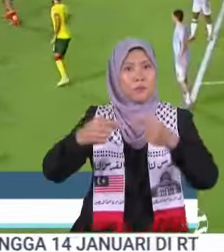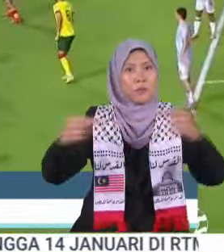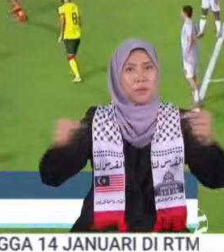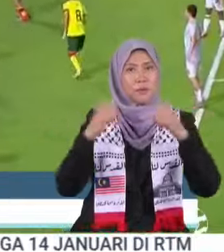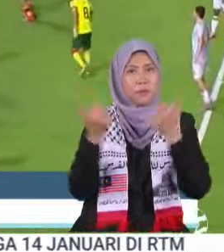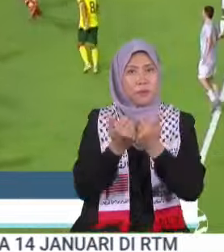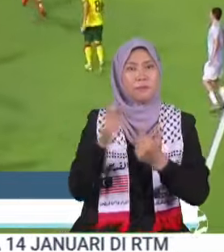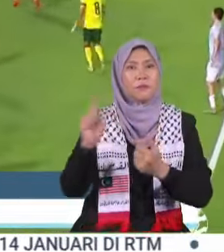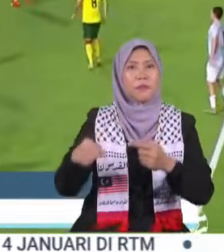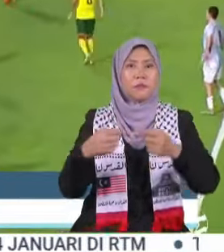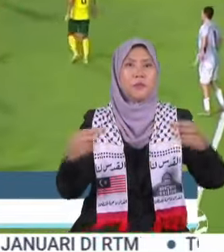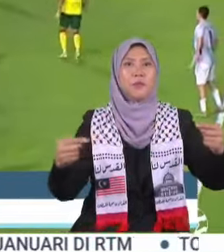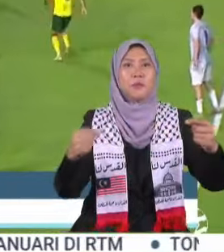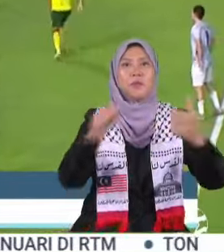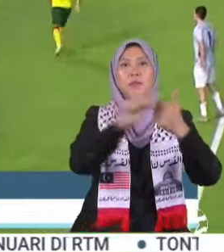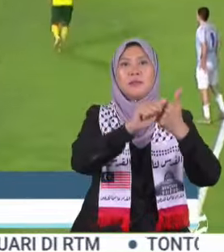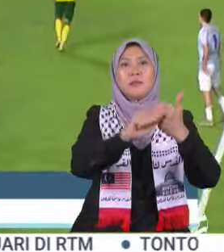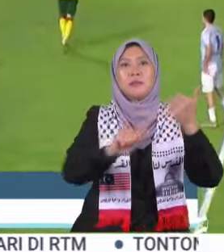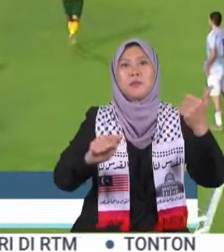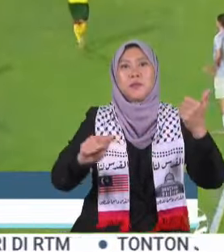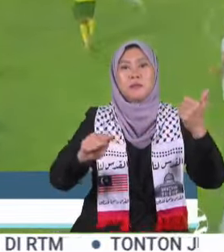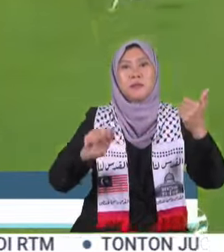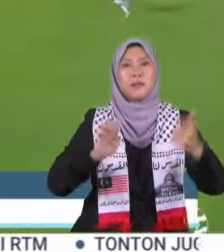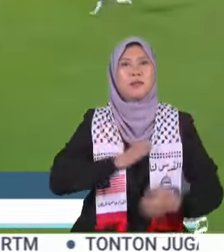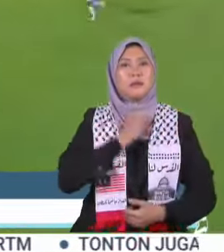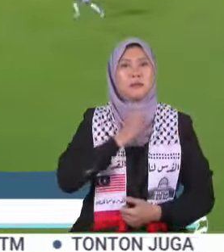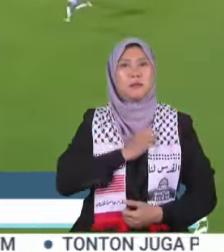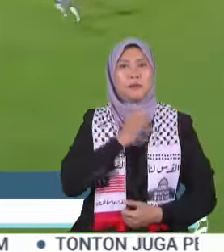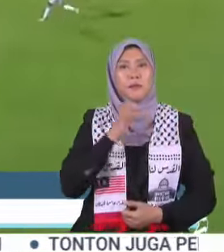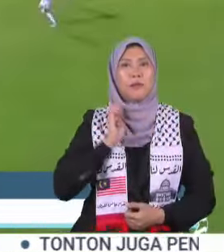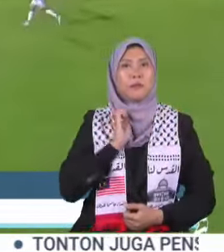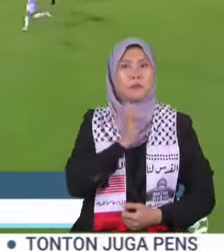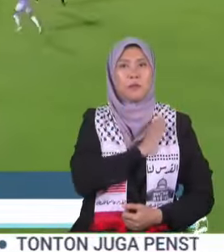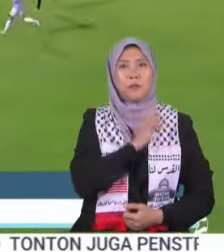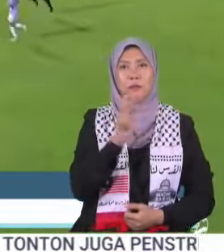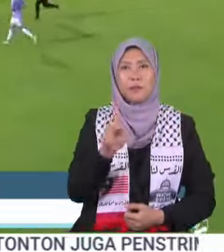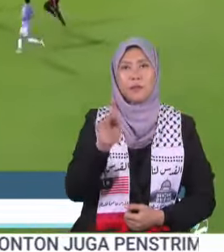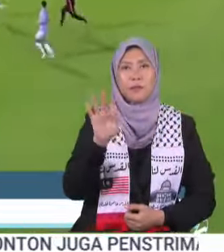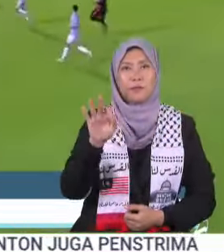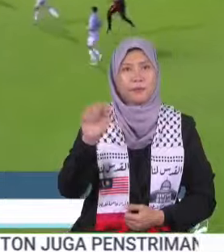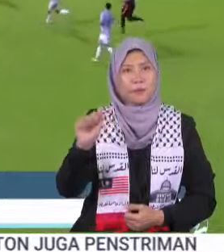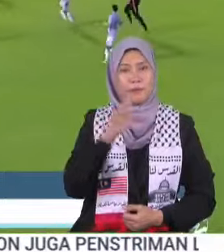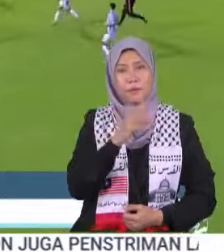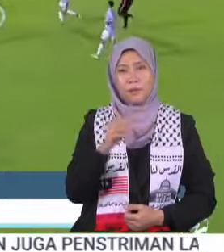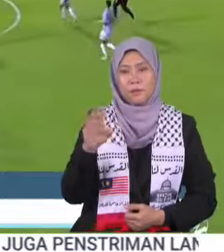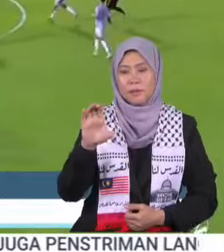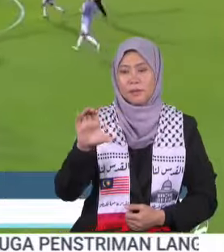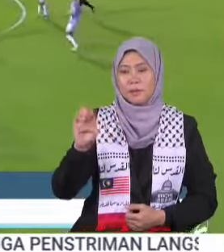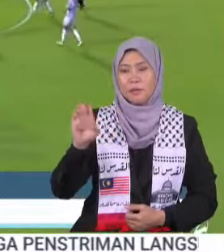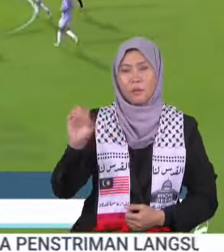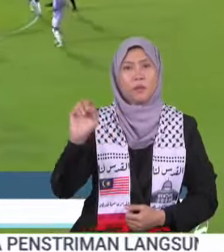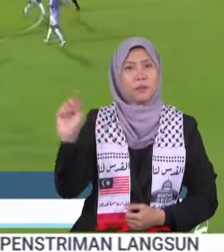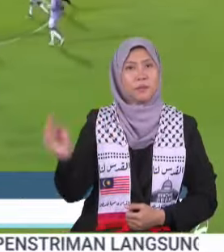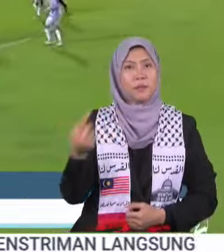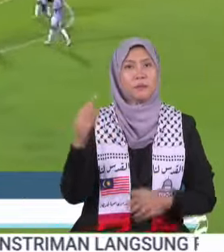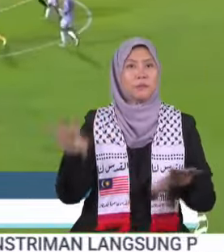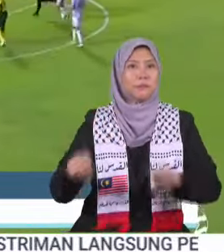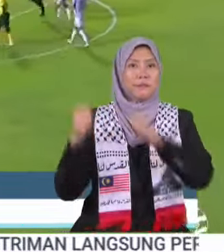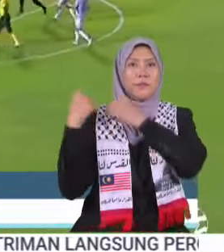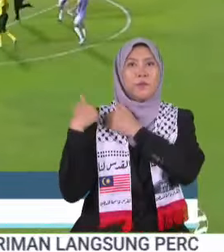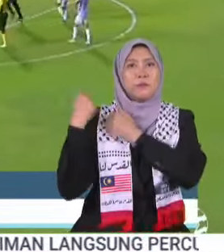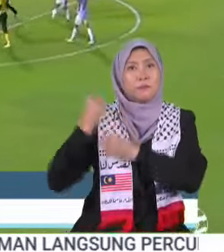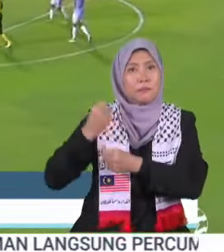persatuan perlu diputuskan di bawah jawatankuasa eksekutif exco kfa dan CEO hanya menjalankan